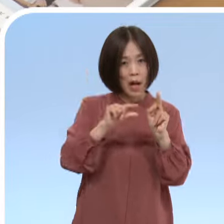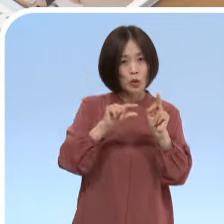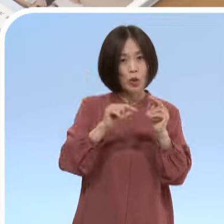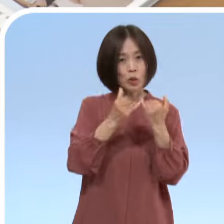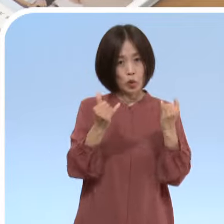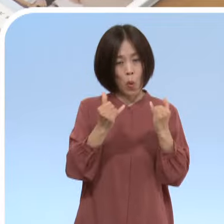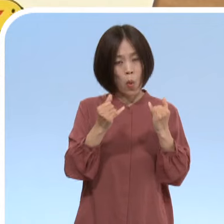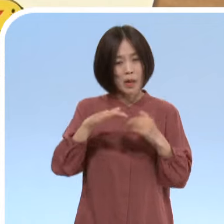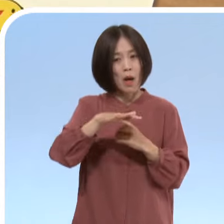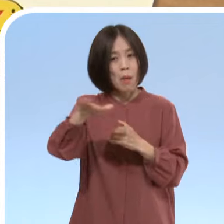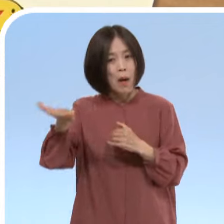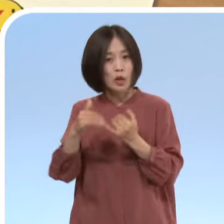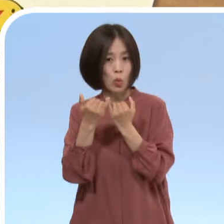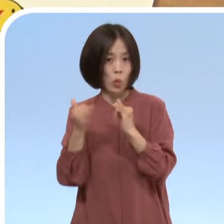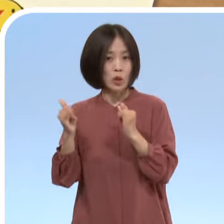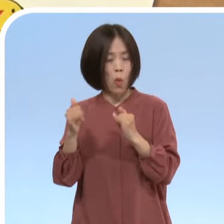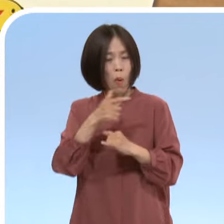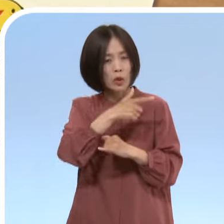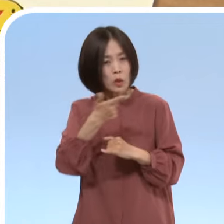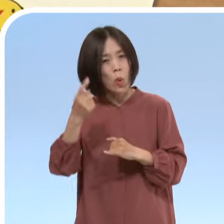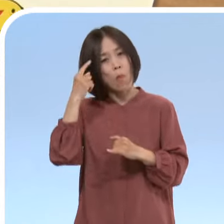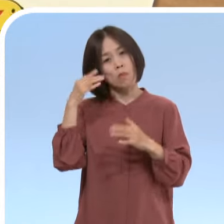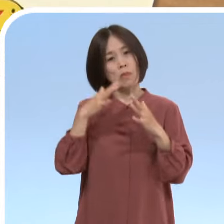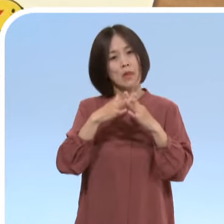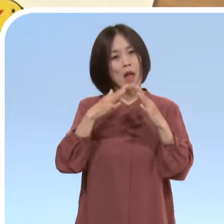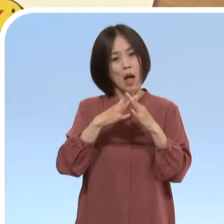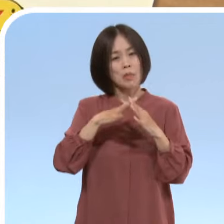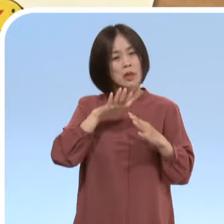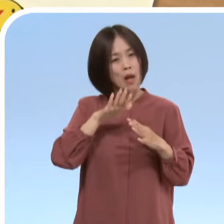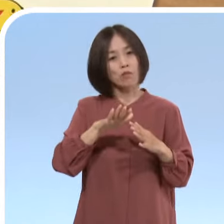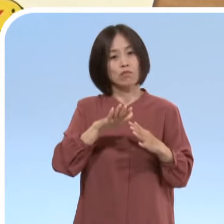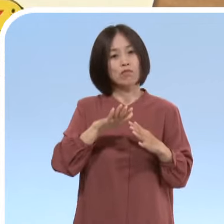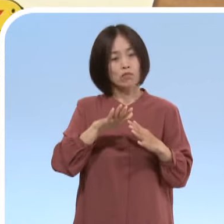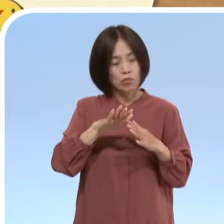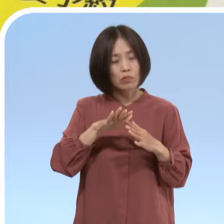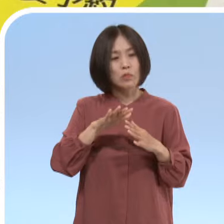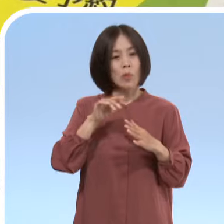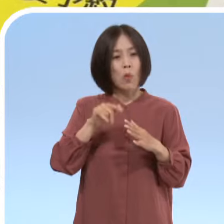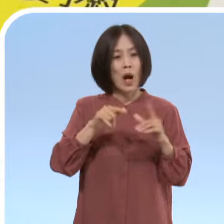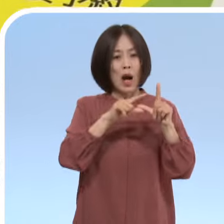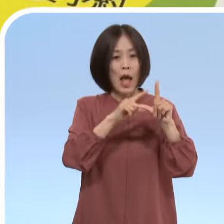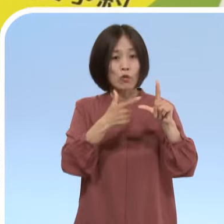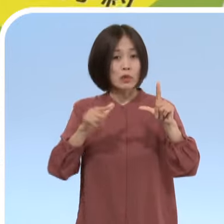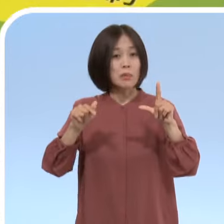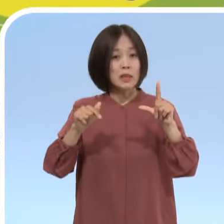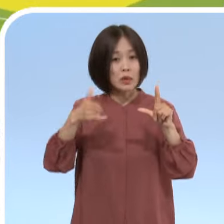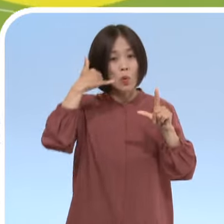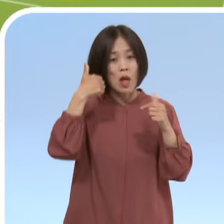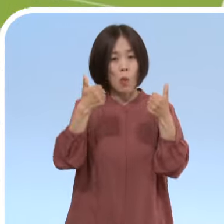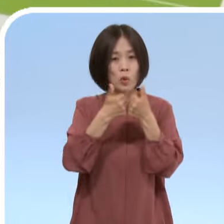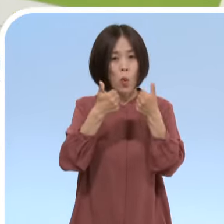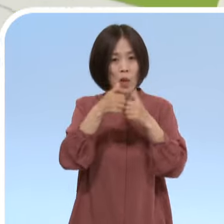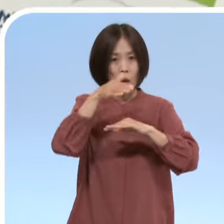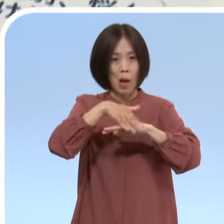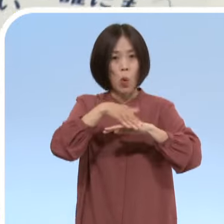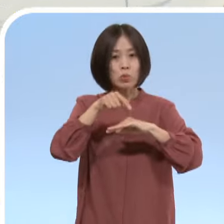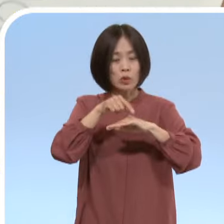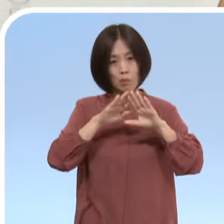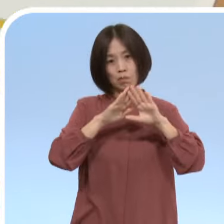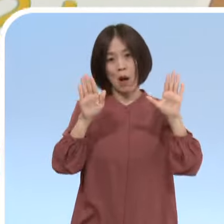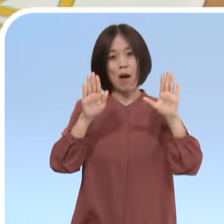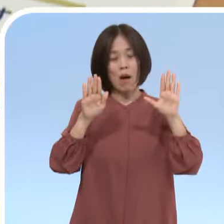ノリティの方やそれの周りの方ですね、いろんなことでお悩みの方がいらっしゃいます。そういったことから LGBT の電話相